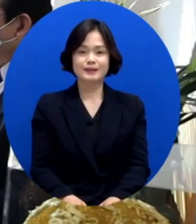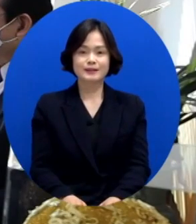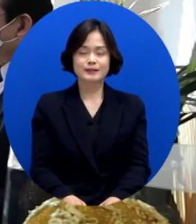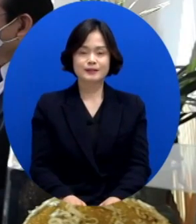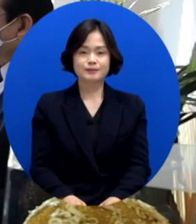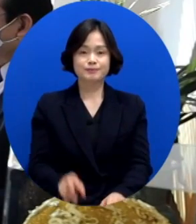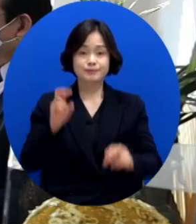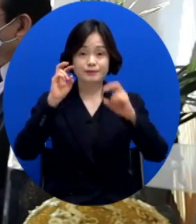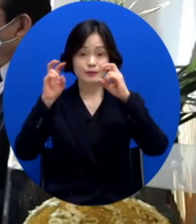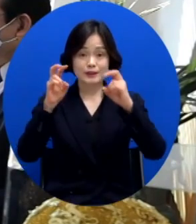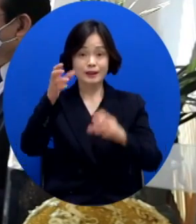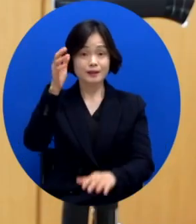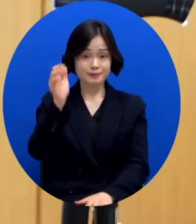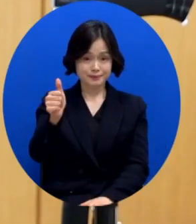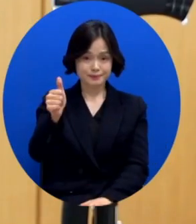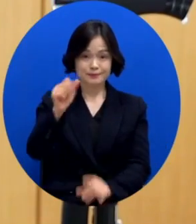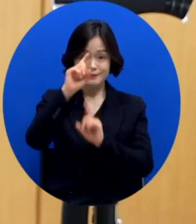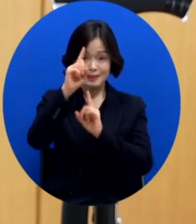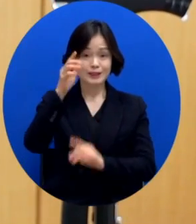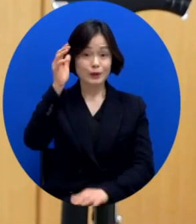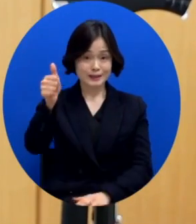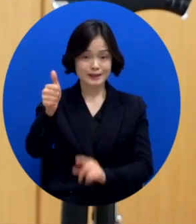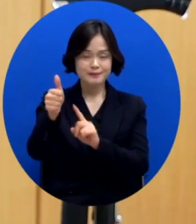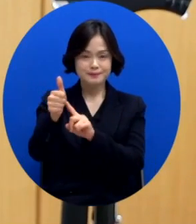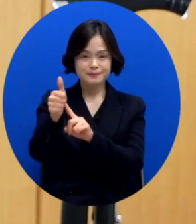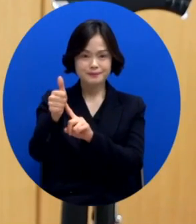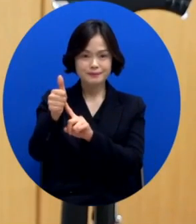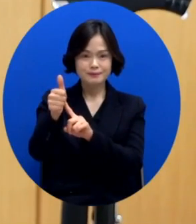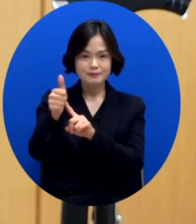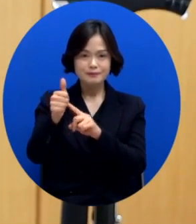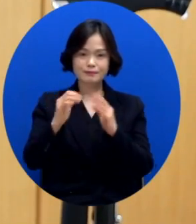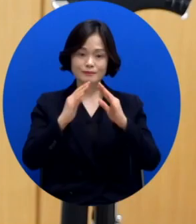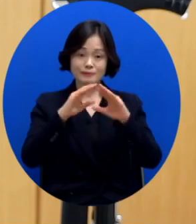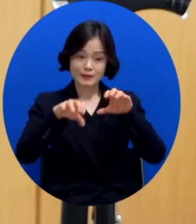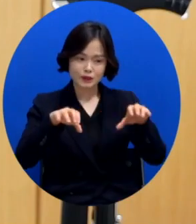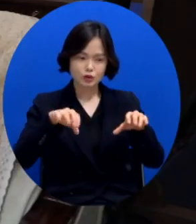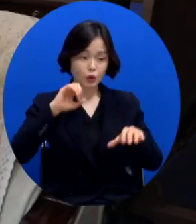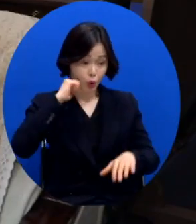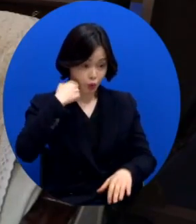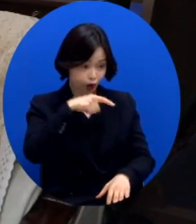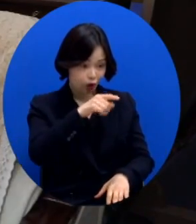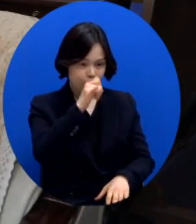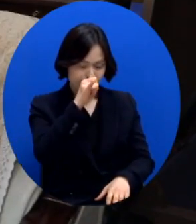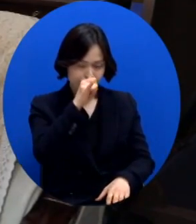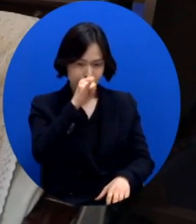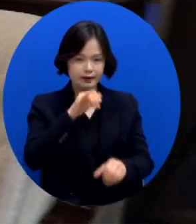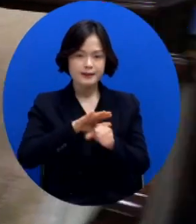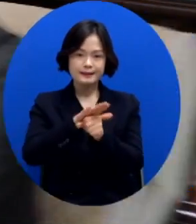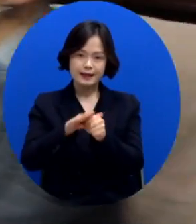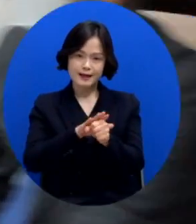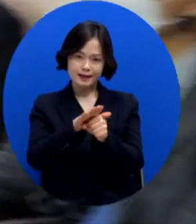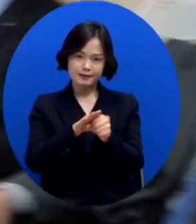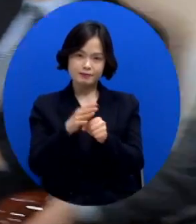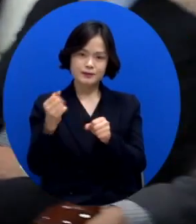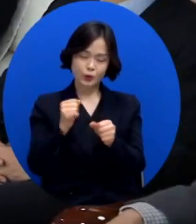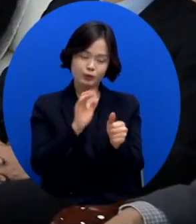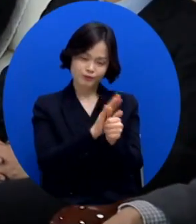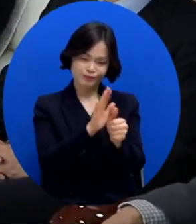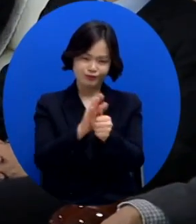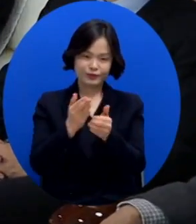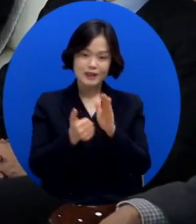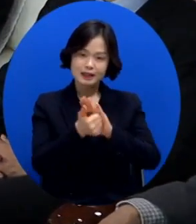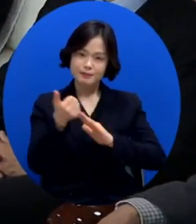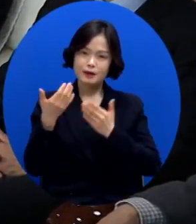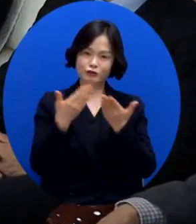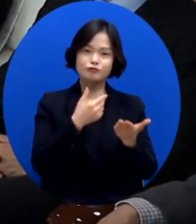씨월드 고속회리 이혁영 회장은 명절을 앞두고 힘든 이웃들에게 사랑의 손길을 전하며 지역사회에 희망을 주고